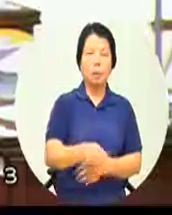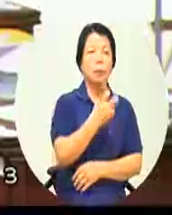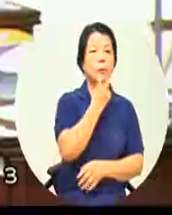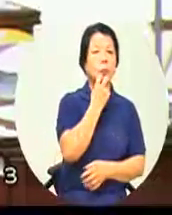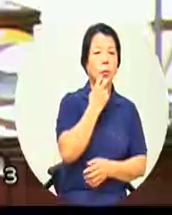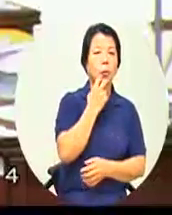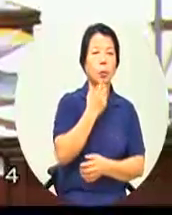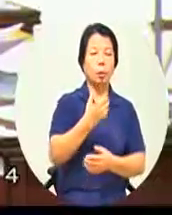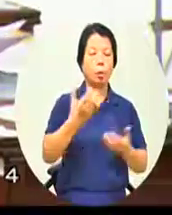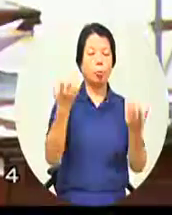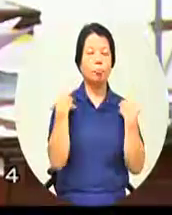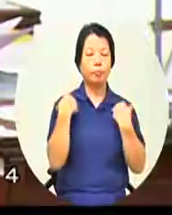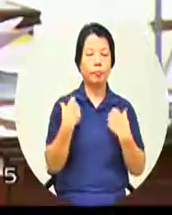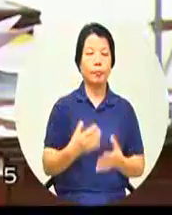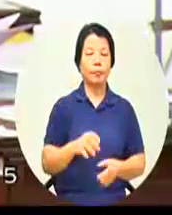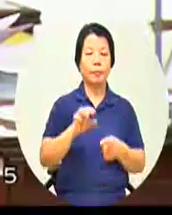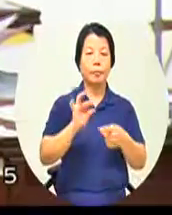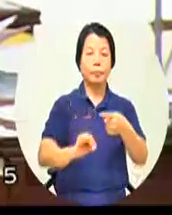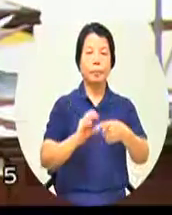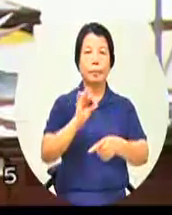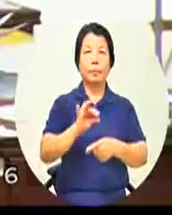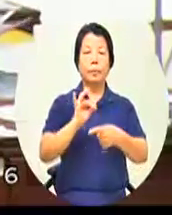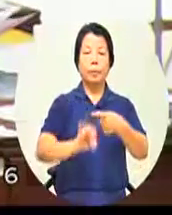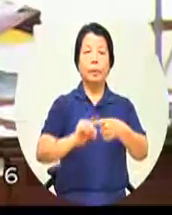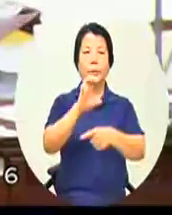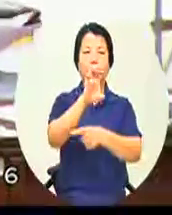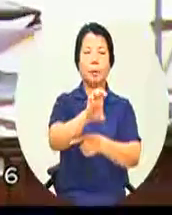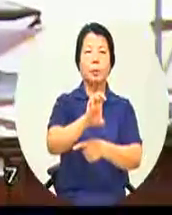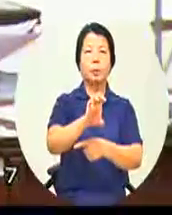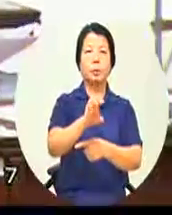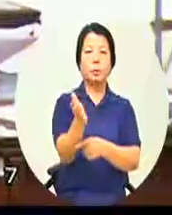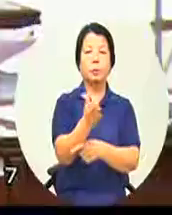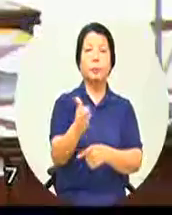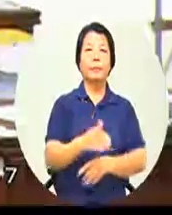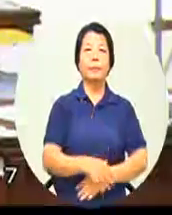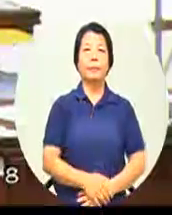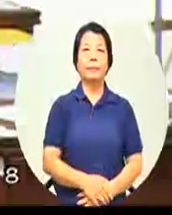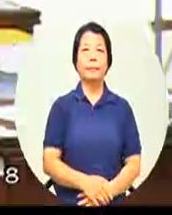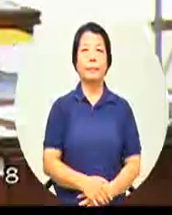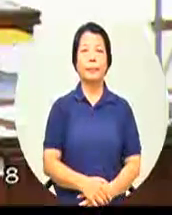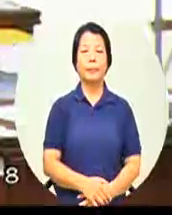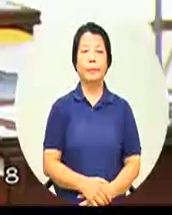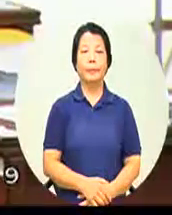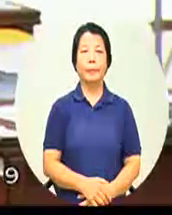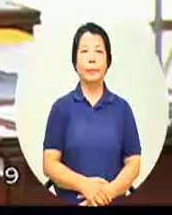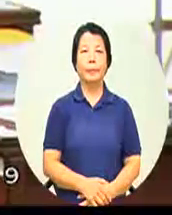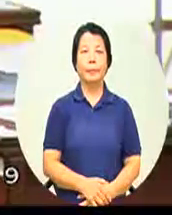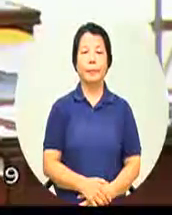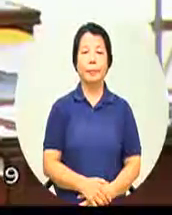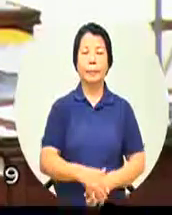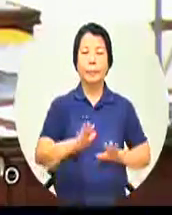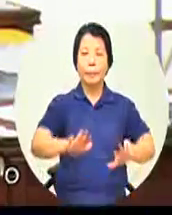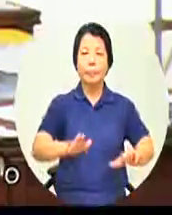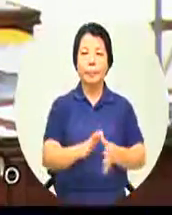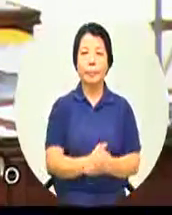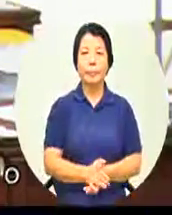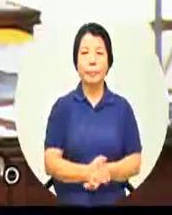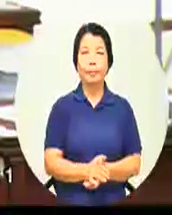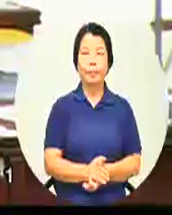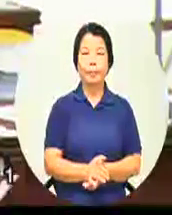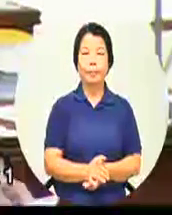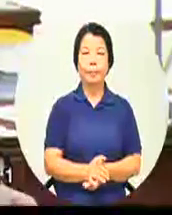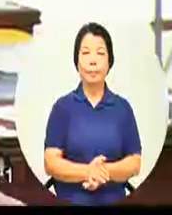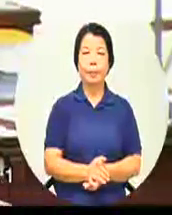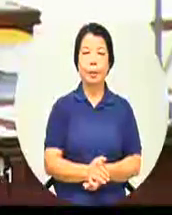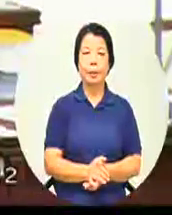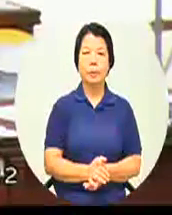责90%，无高到到高成90%嘛，对不对？既然呢，吼，今仔有这个建立好的规划，对不对？吼，